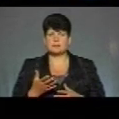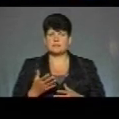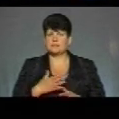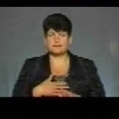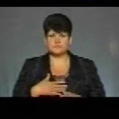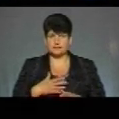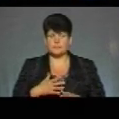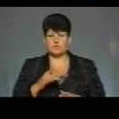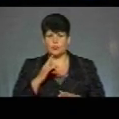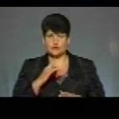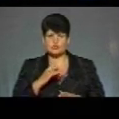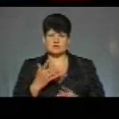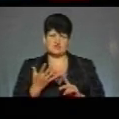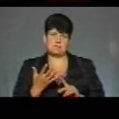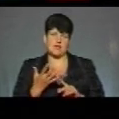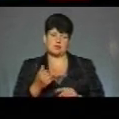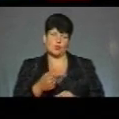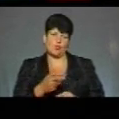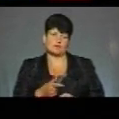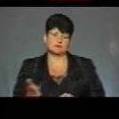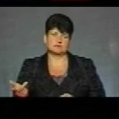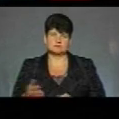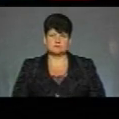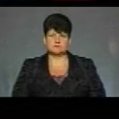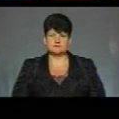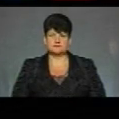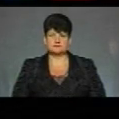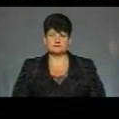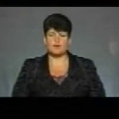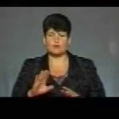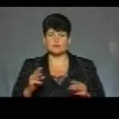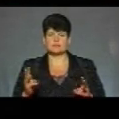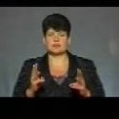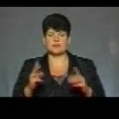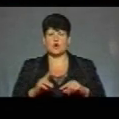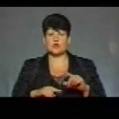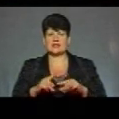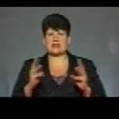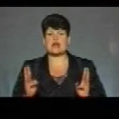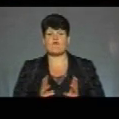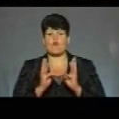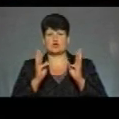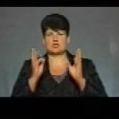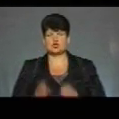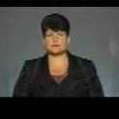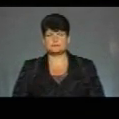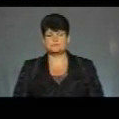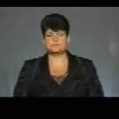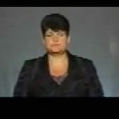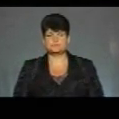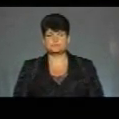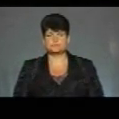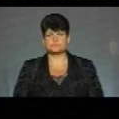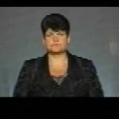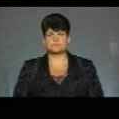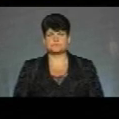вже, напевно, що 5-й рік. Так. Після розваг запалили родинне вогнище. Тарас Бурак, Андрій Прокопів. Новини